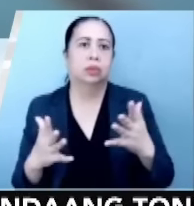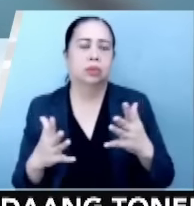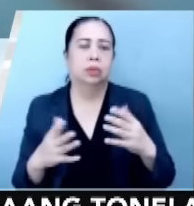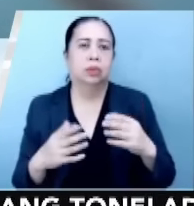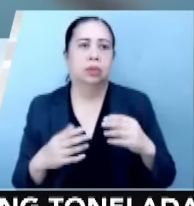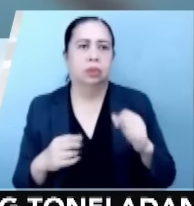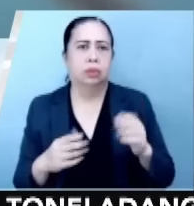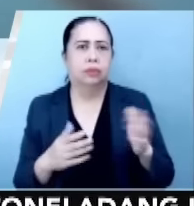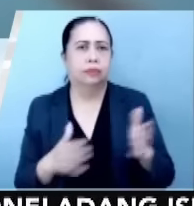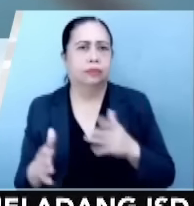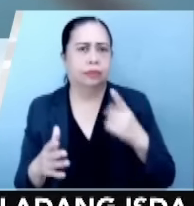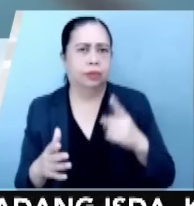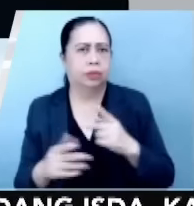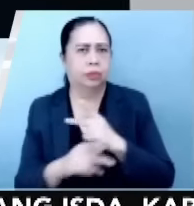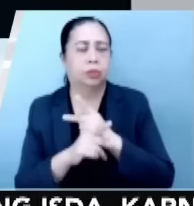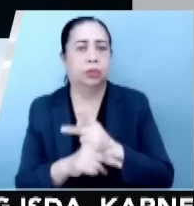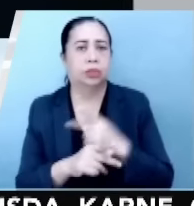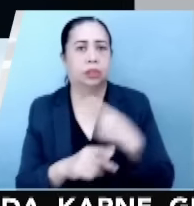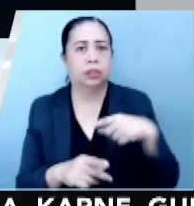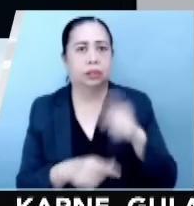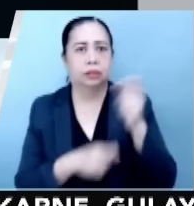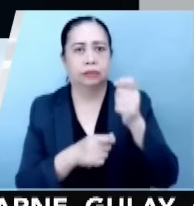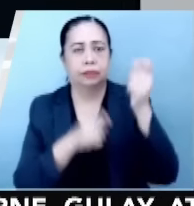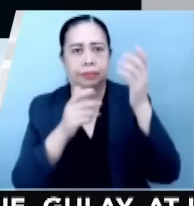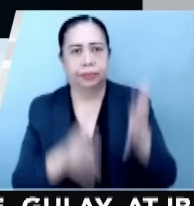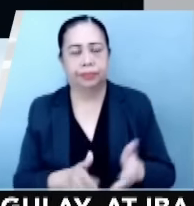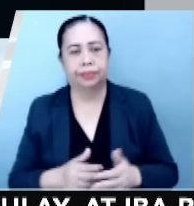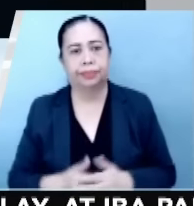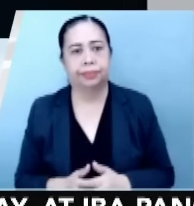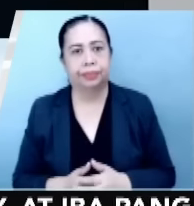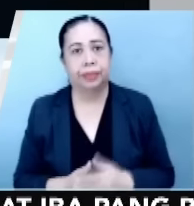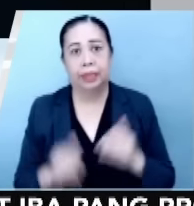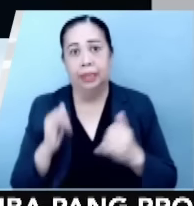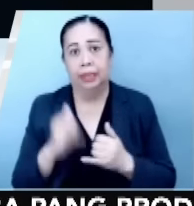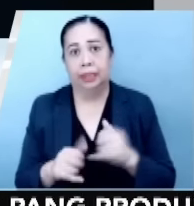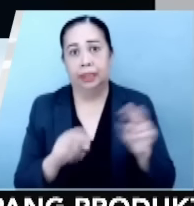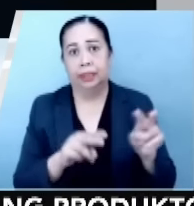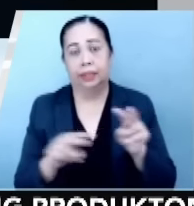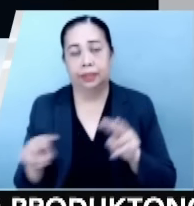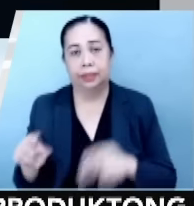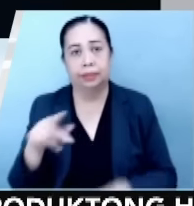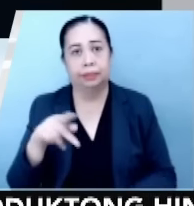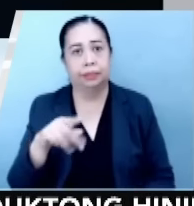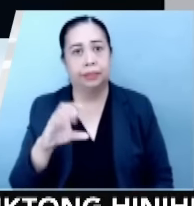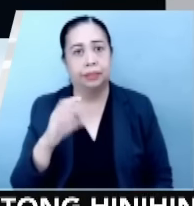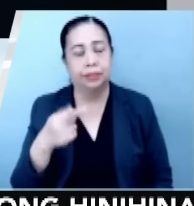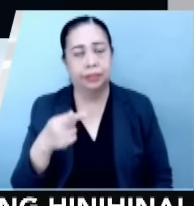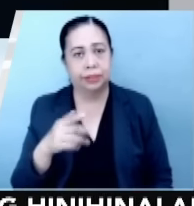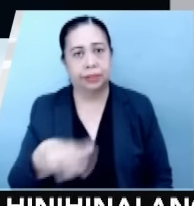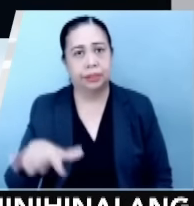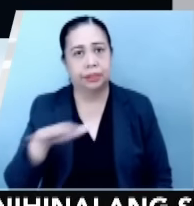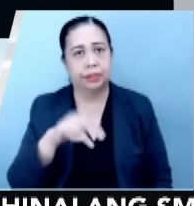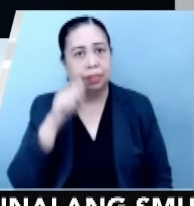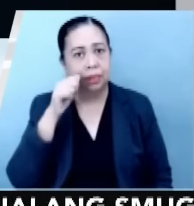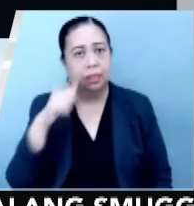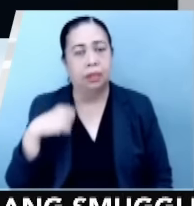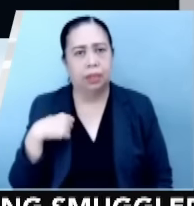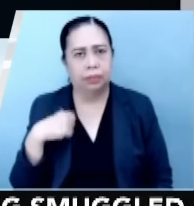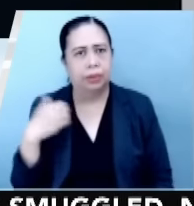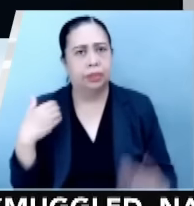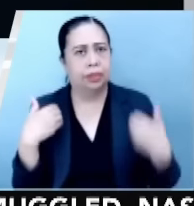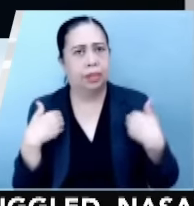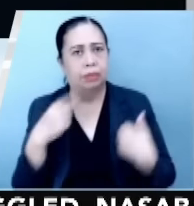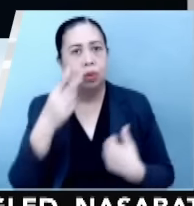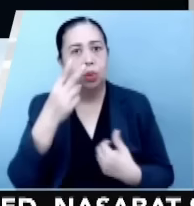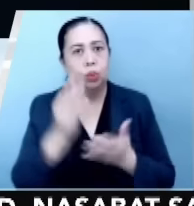us to protect our fishermen. Sa pinakahuling monitoring ng Philippine Coast Guard sa Bajo de Masinloc kahapon, mayroong 2 barko ng